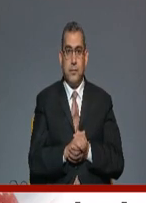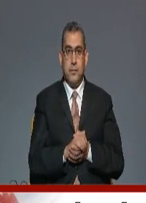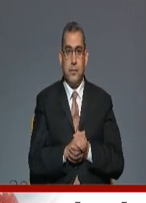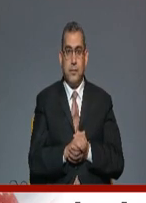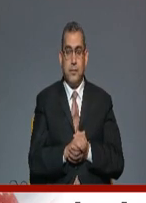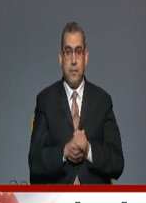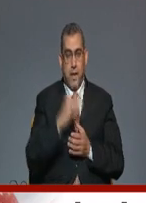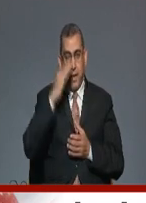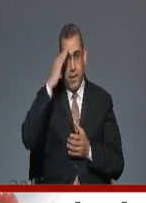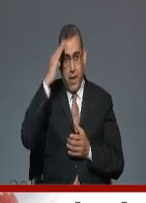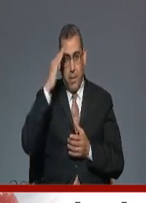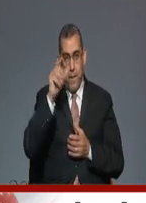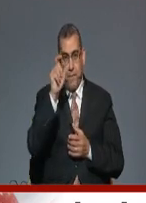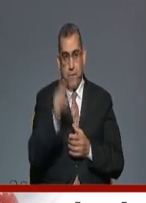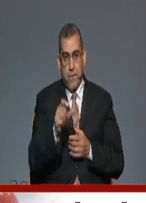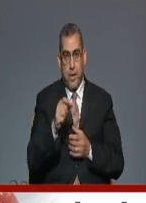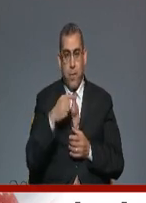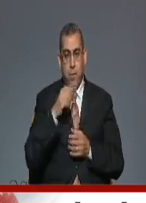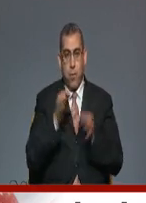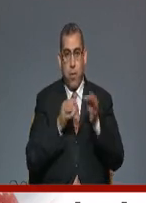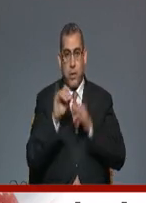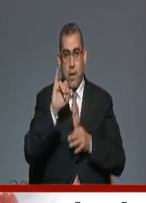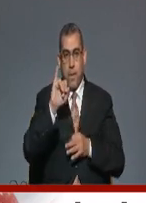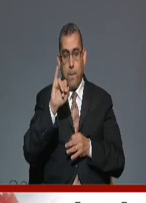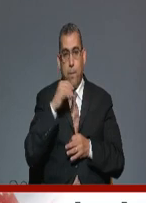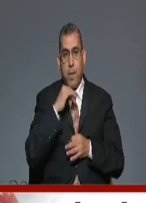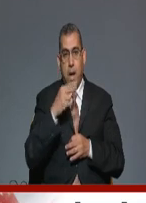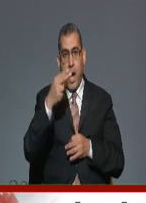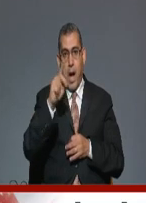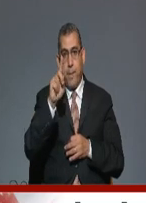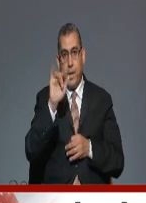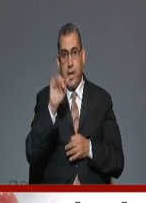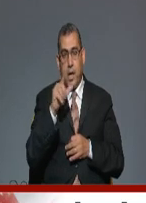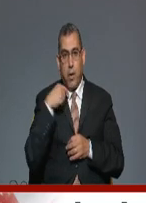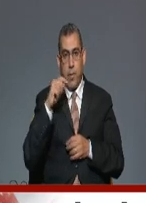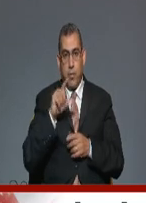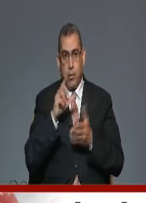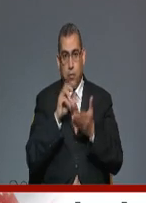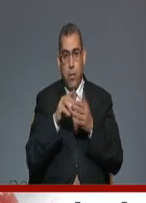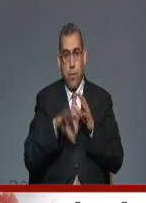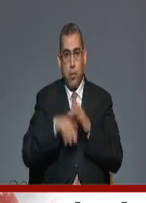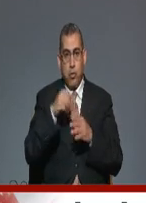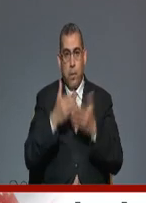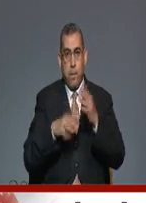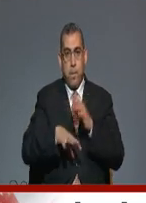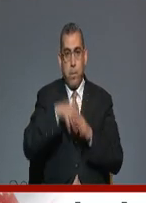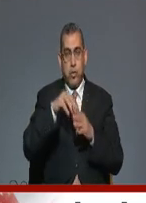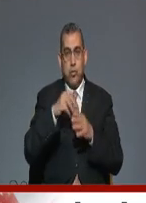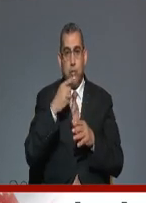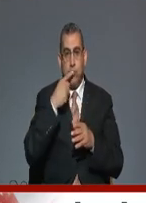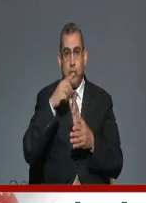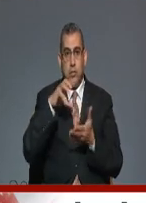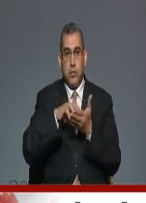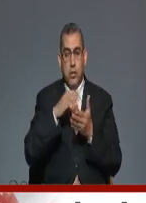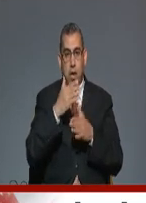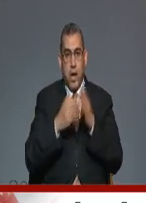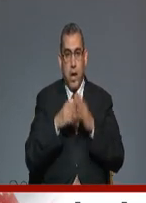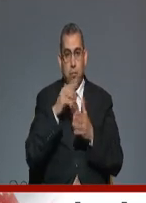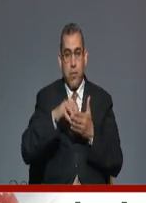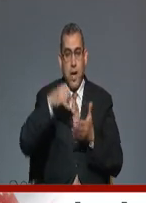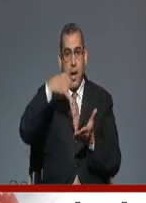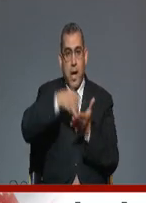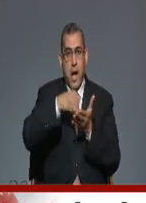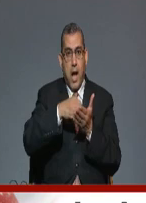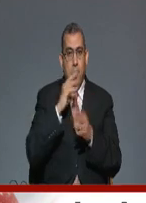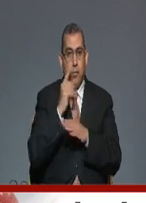تمام يا فندم. المهندسه عبير ماجد، عضو مدير تنفيذ مشروعات منطقه الاسكندريه، الجهاز المركزي